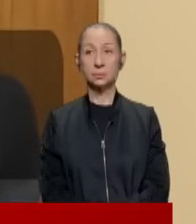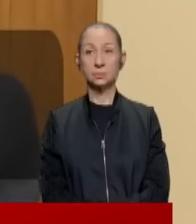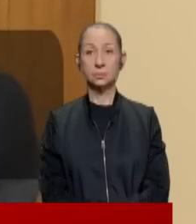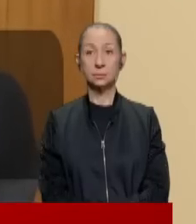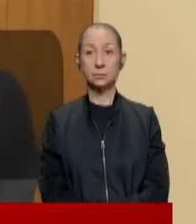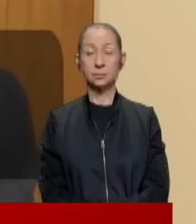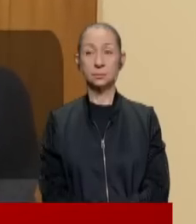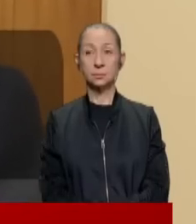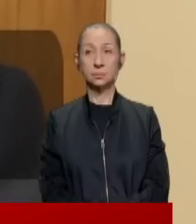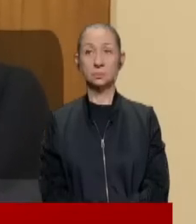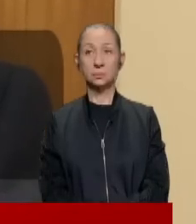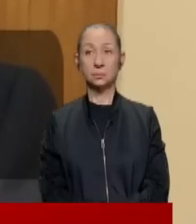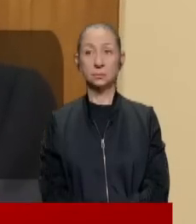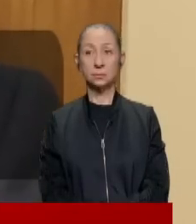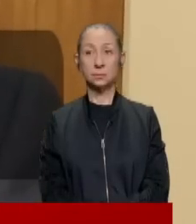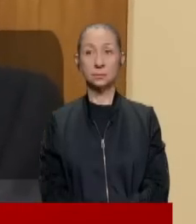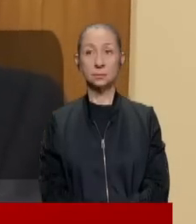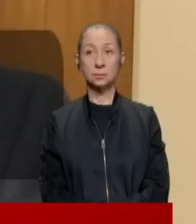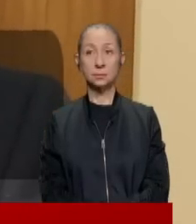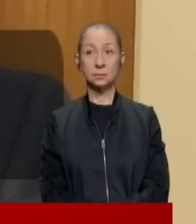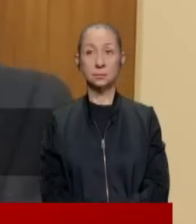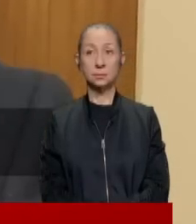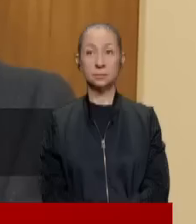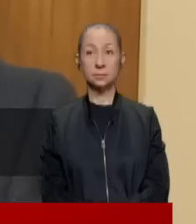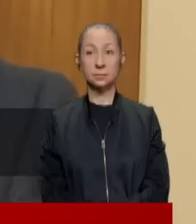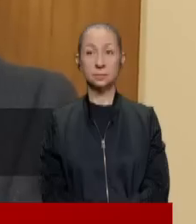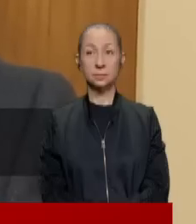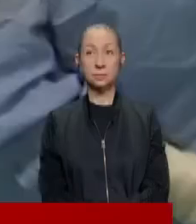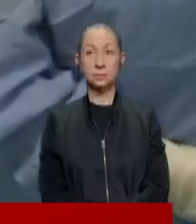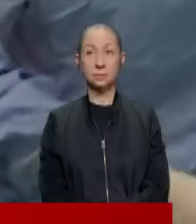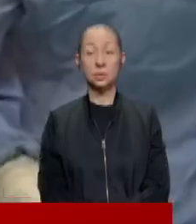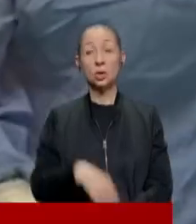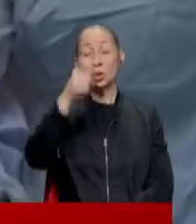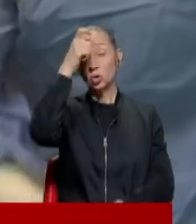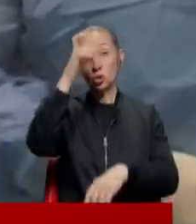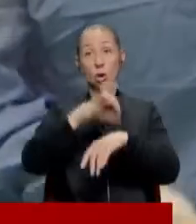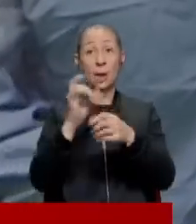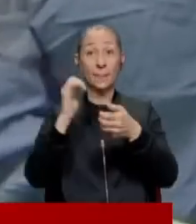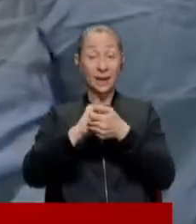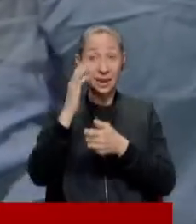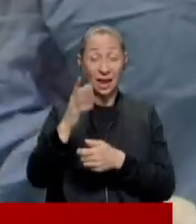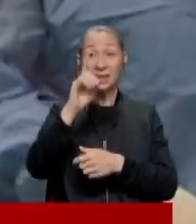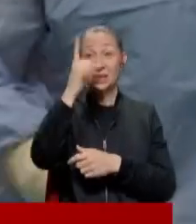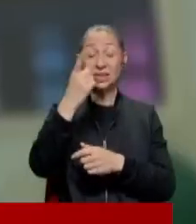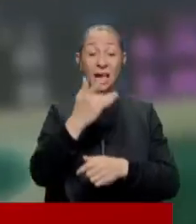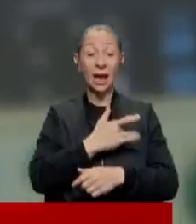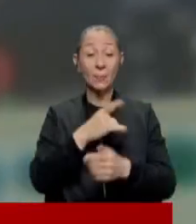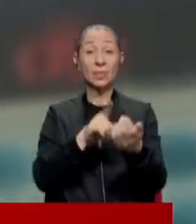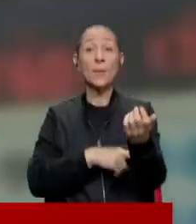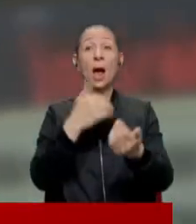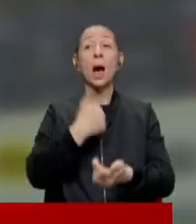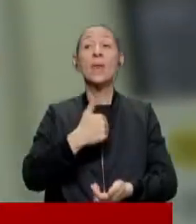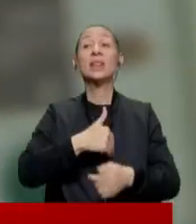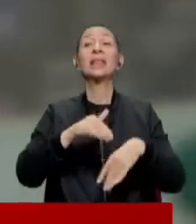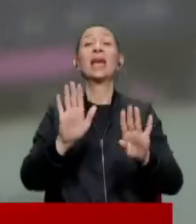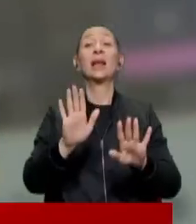O yüzden tekrar tekrar rica ediyoruz onlardan kan bağışına geri dönsünler Türk tabipleri Birliği de Sadece kalp ve damar